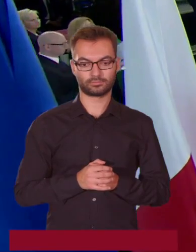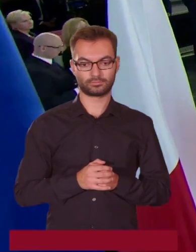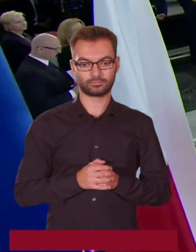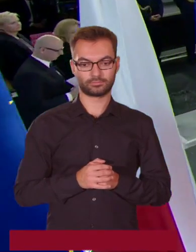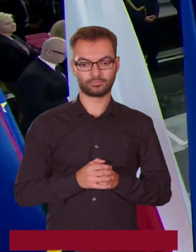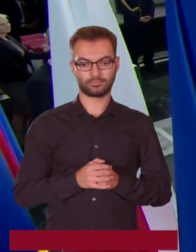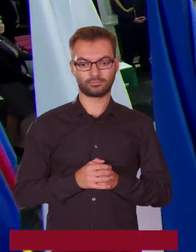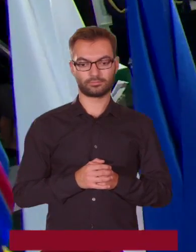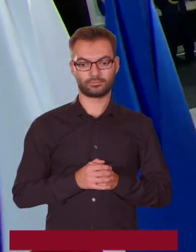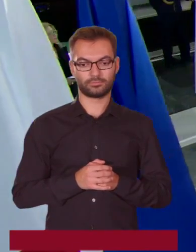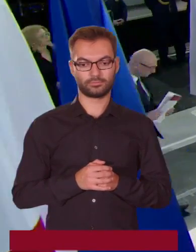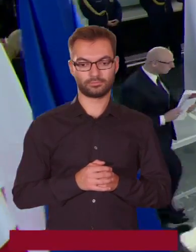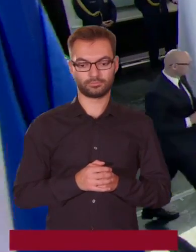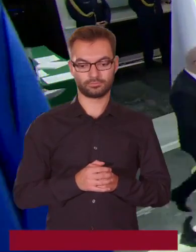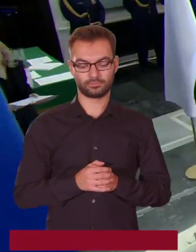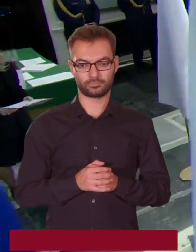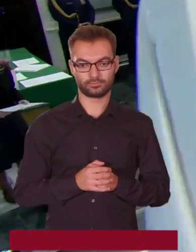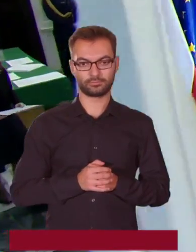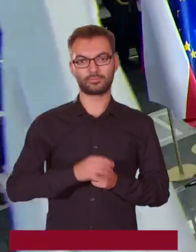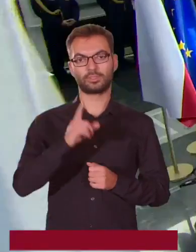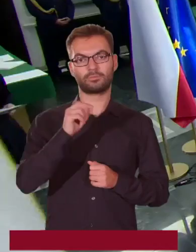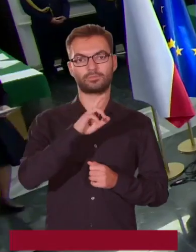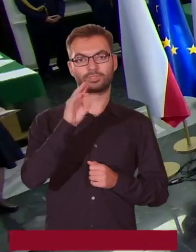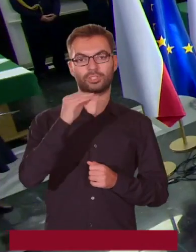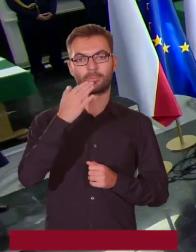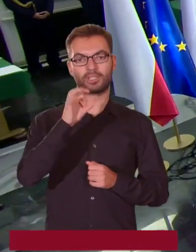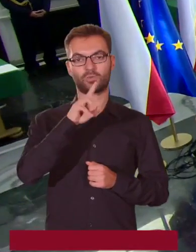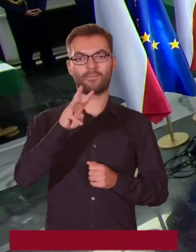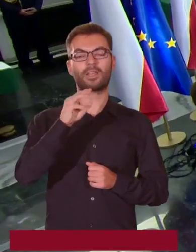Proszę pana Przemysława Maksymiliana Czarneckiego.